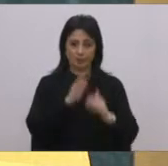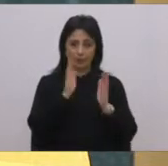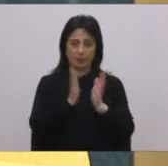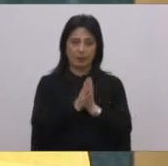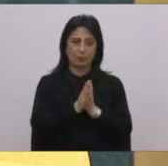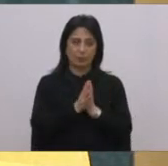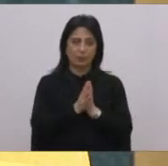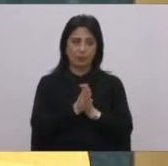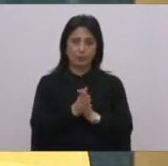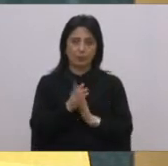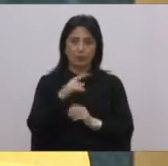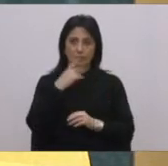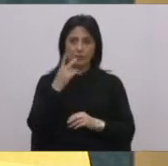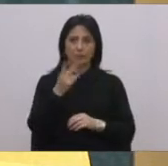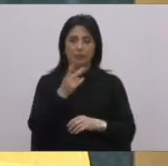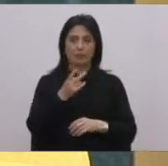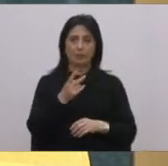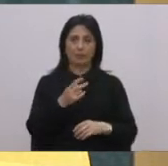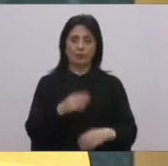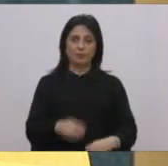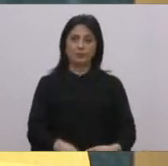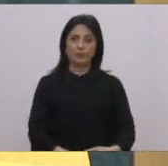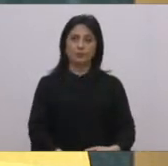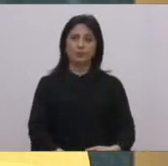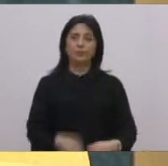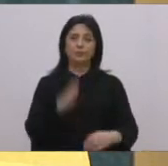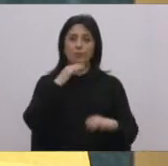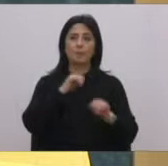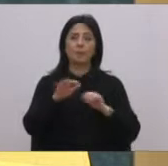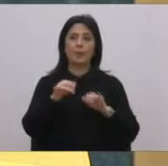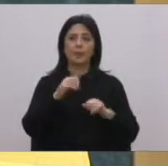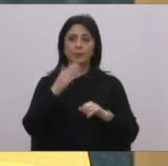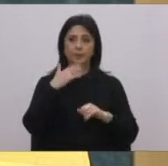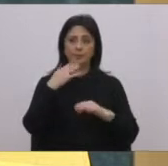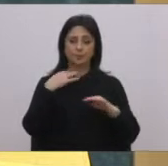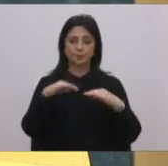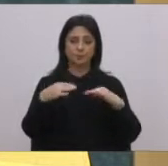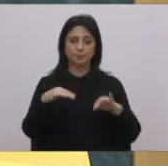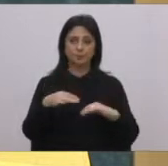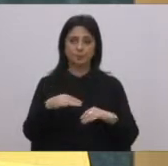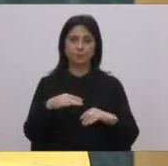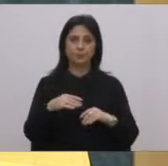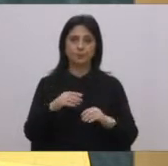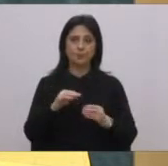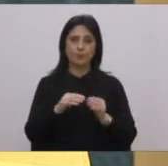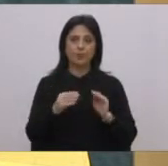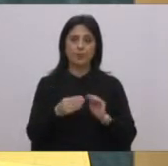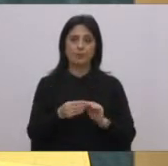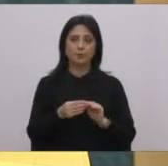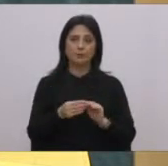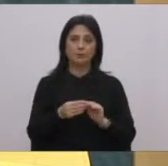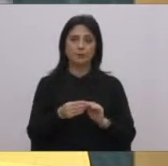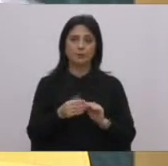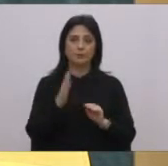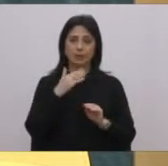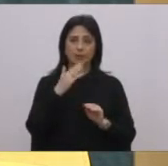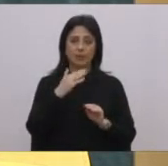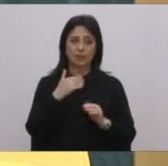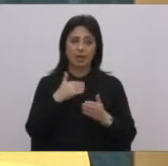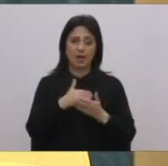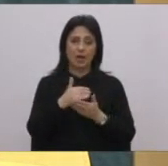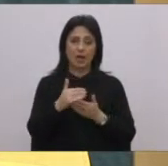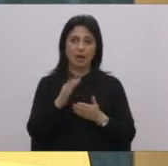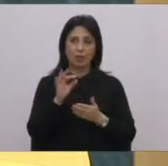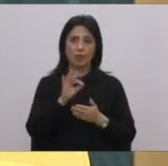tlianobashi, რა თქმა უნდა, წყალმომარაგება და წყალარინება რჩება გამოწვევად, წყალარინების